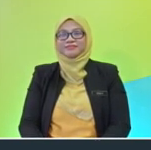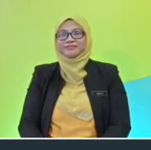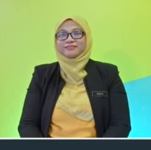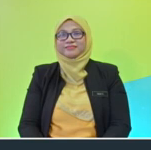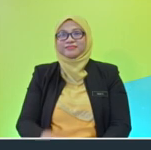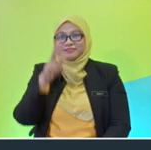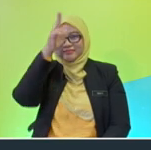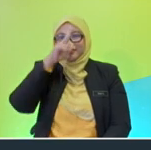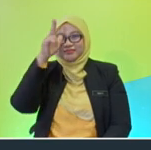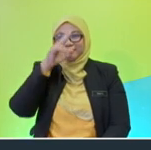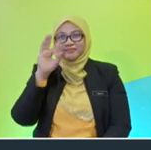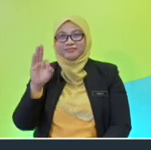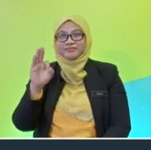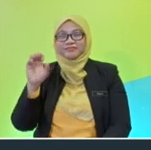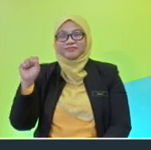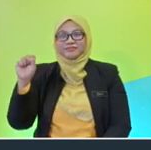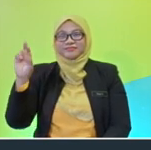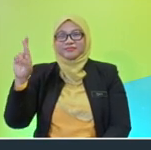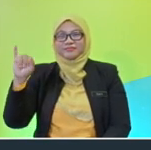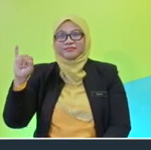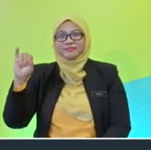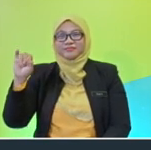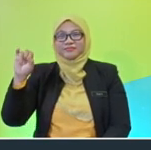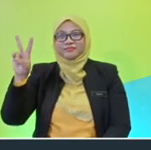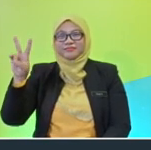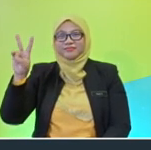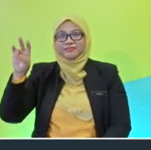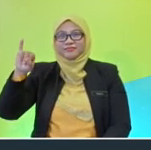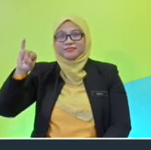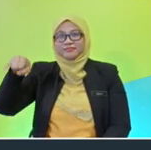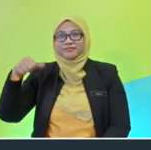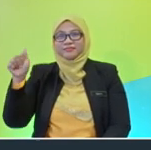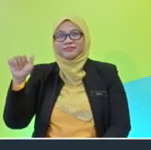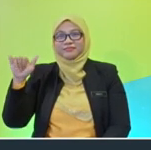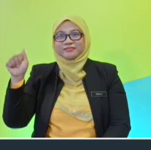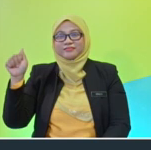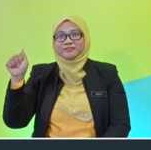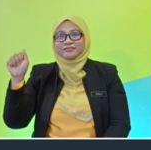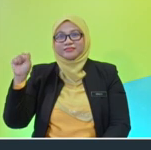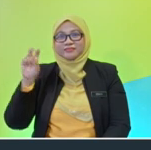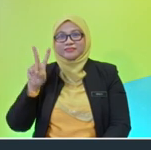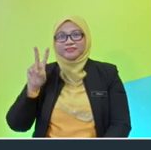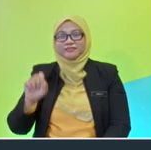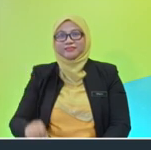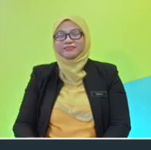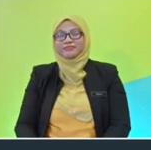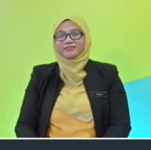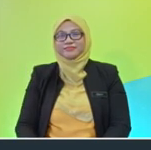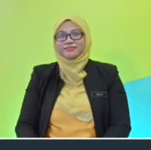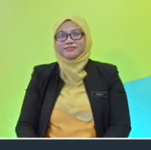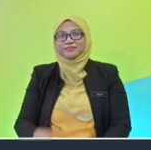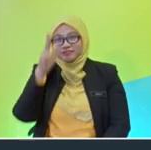Kerajaan Sriwijaya terletak di lembah Sungai Musi Sumatera Kerajaan